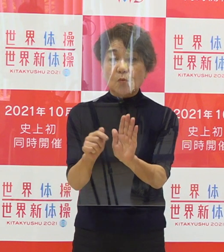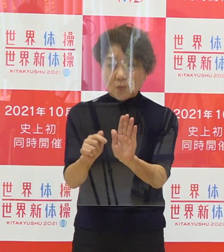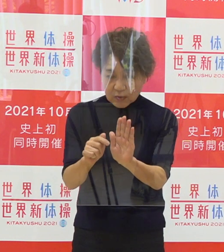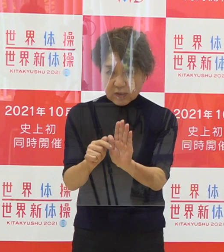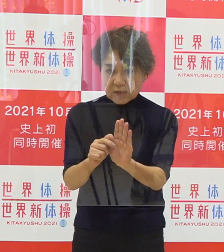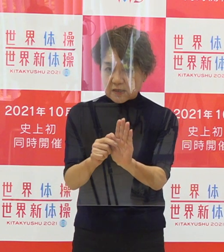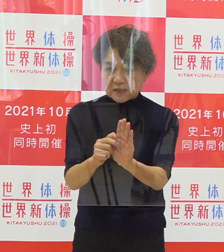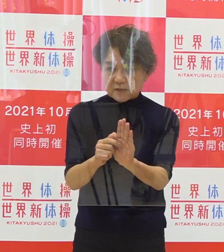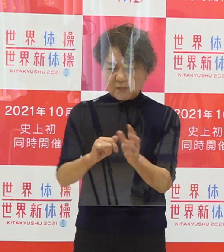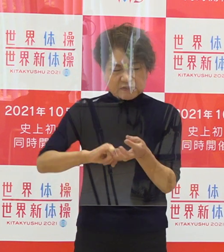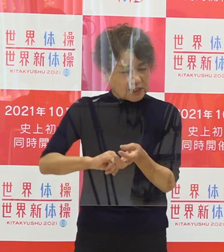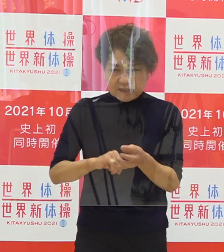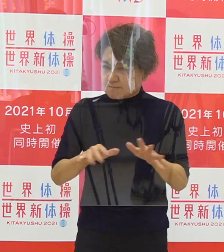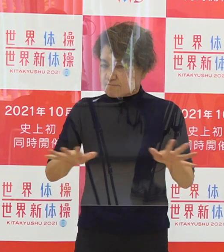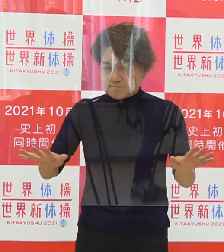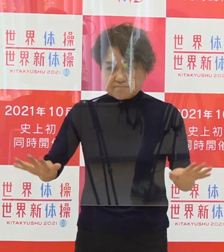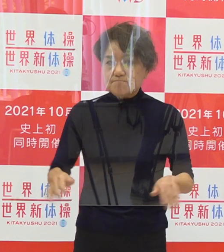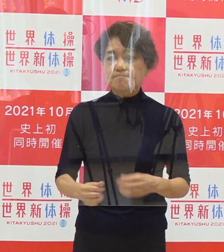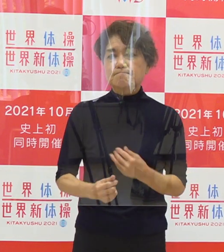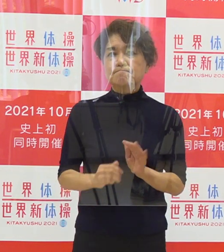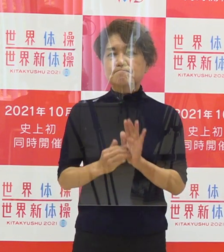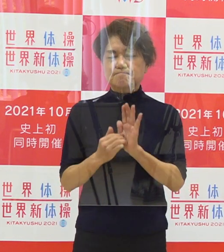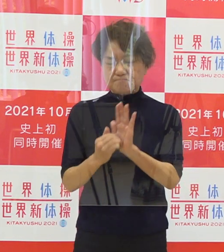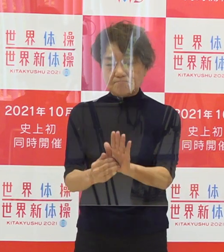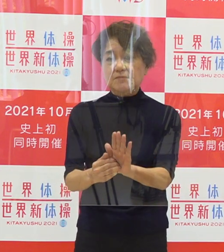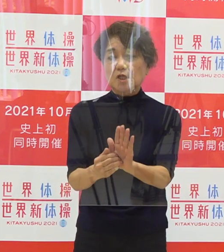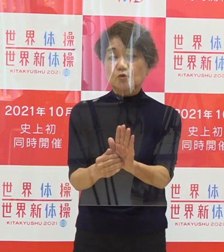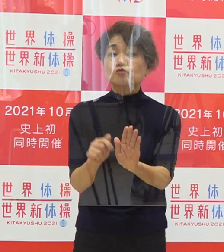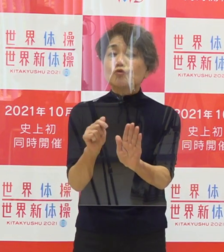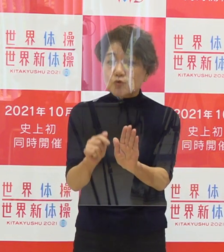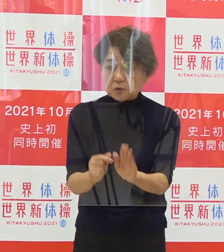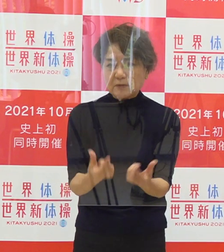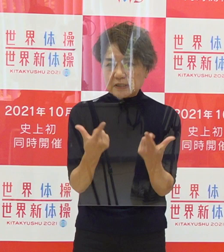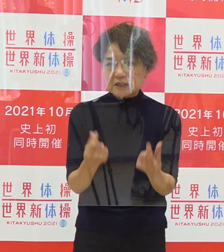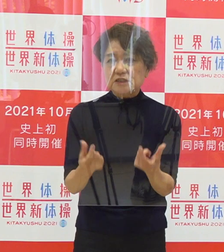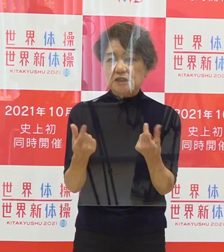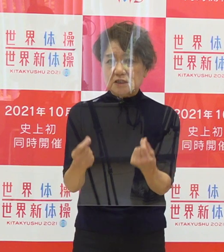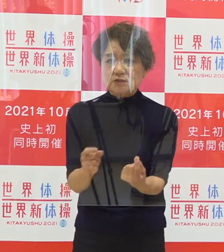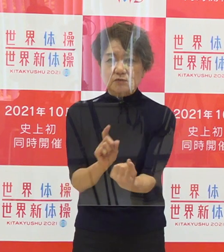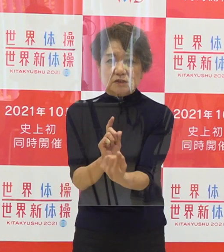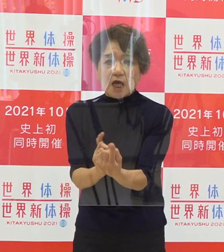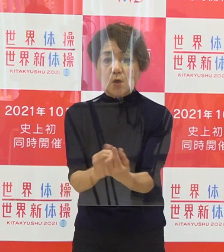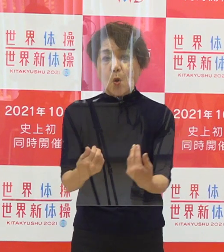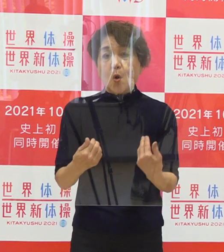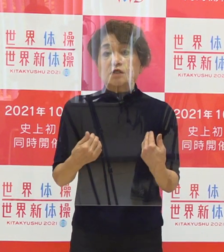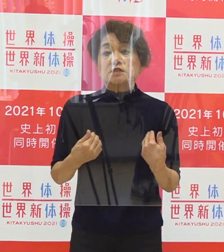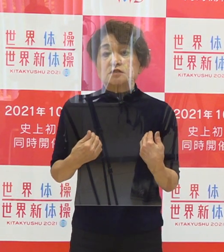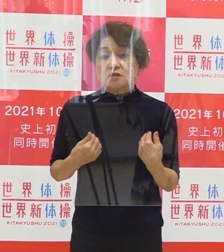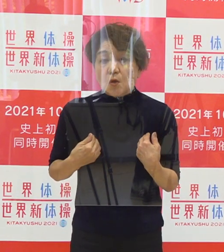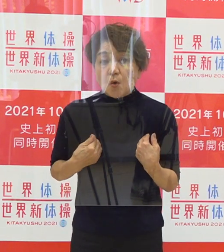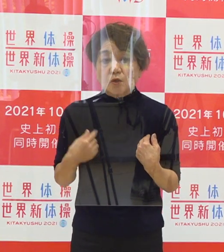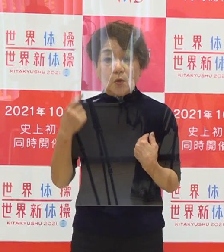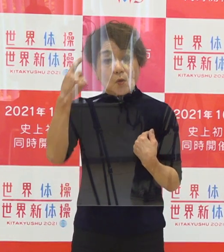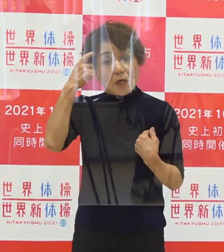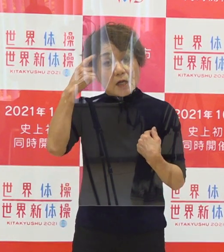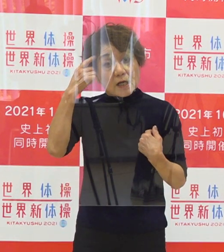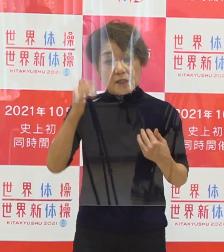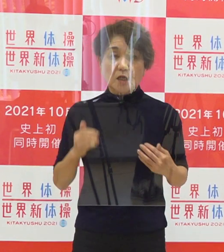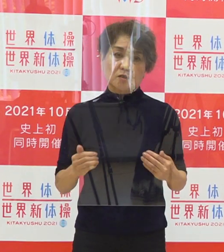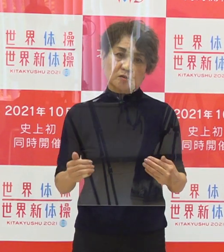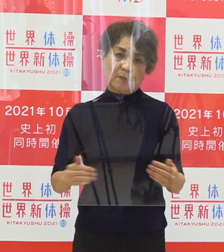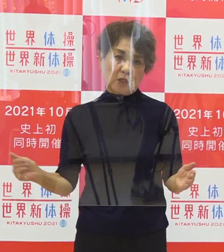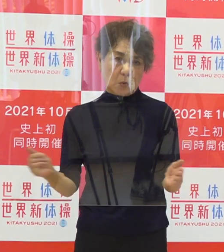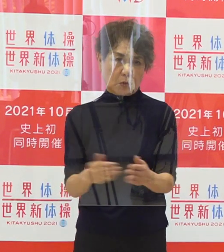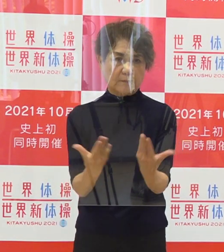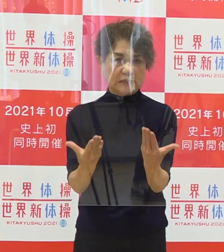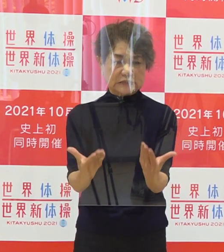大させないと、いうことは徹底した対応が必要という認識で臨んでいたわけでありますが、